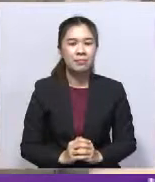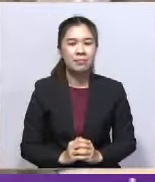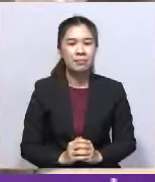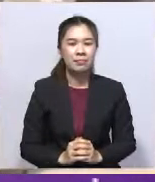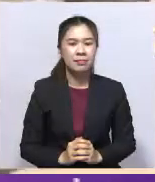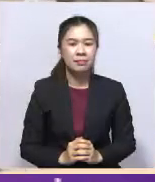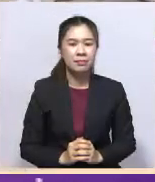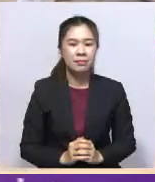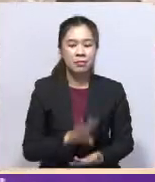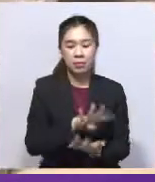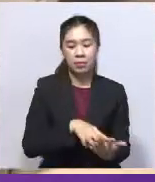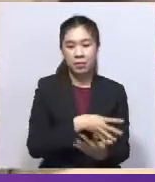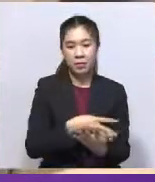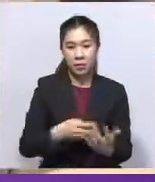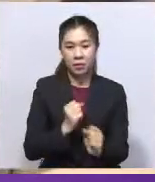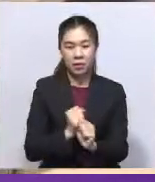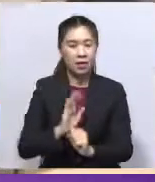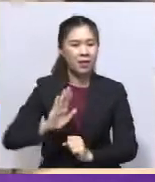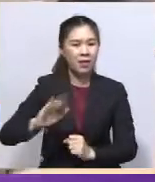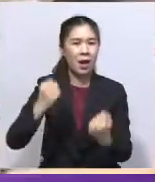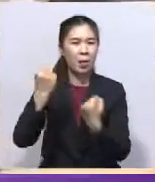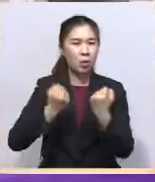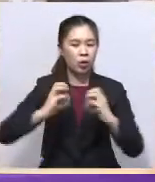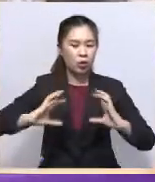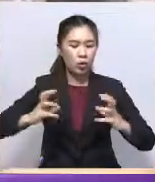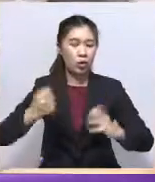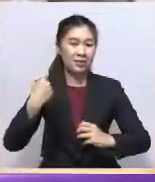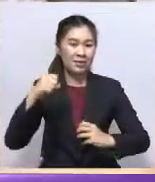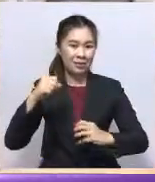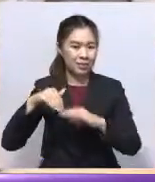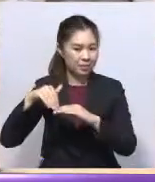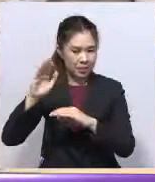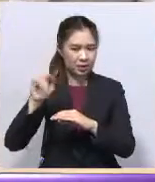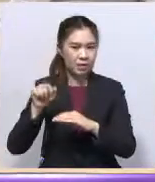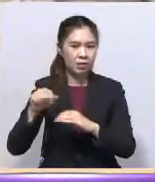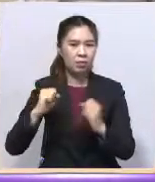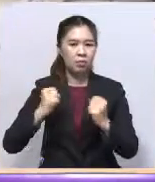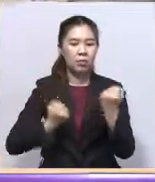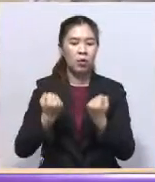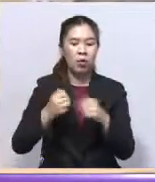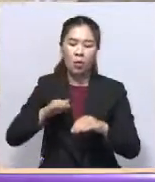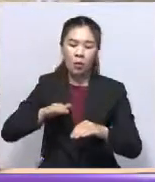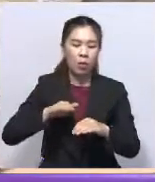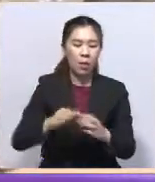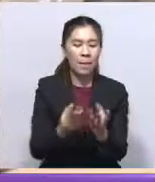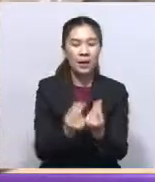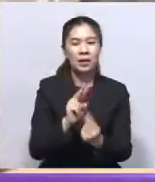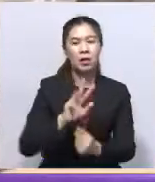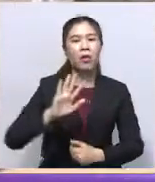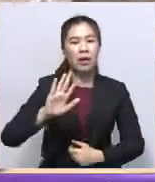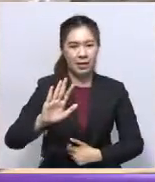มาตรการห้ามรถบรรทุก10ล้อขึ้นไปนะวิ่งในทางหลวงหมายเลข2บางช่วง